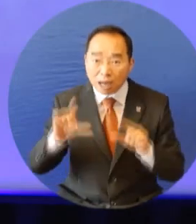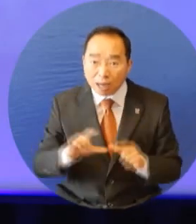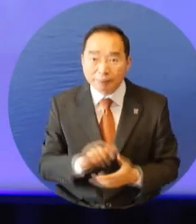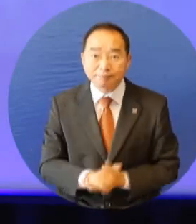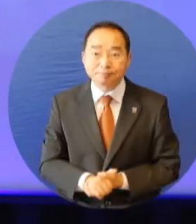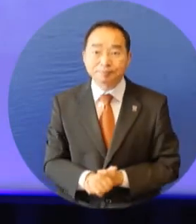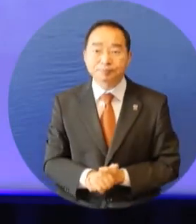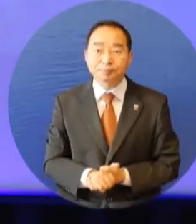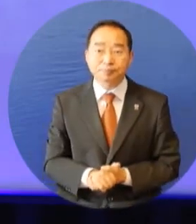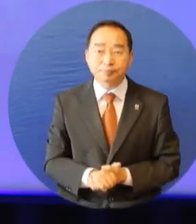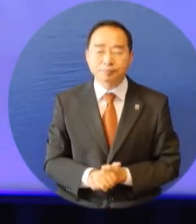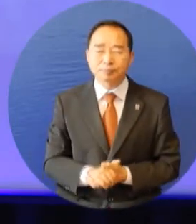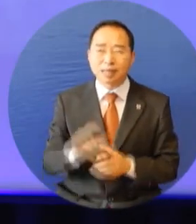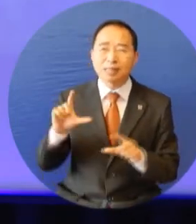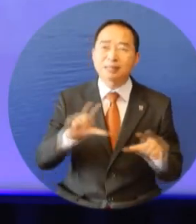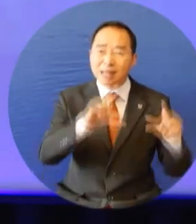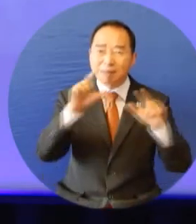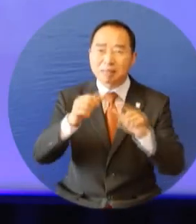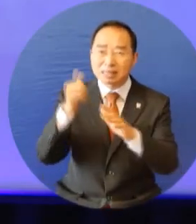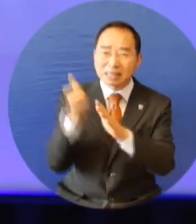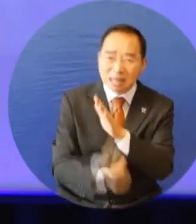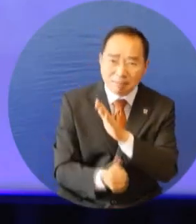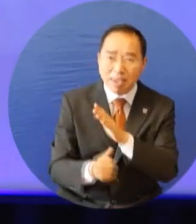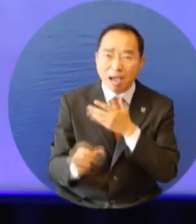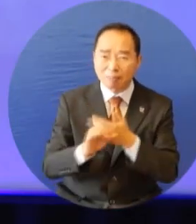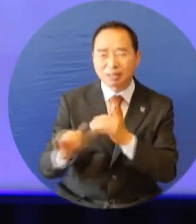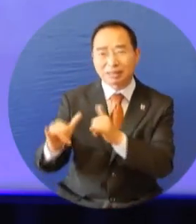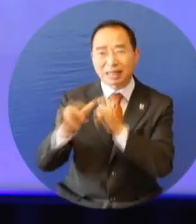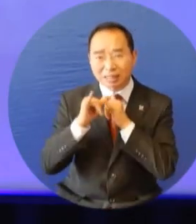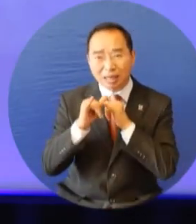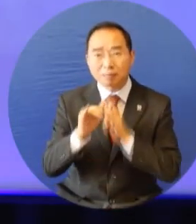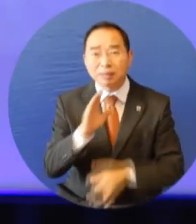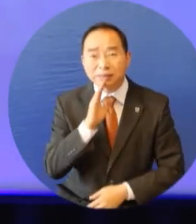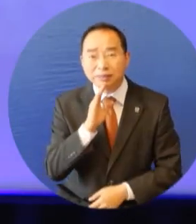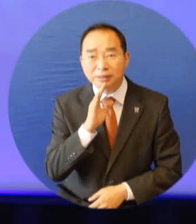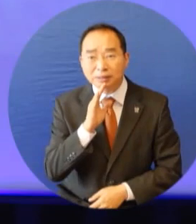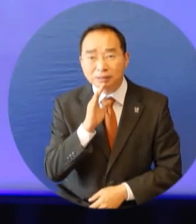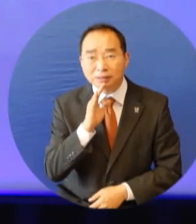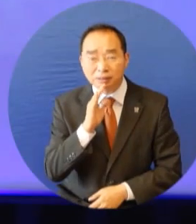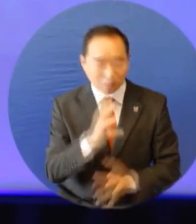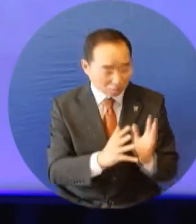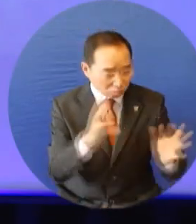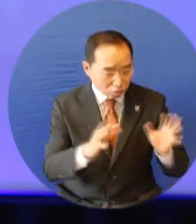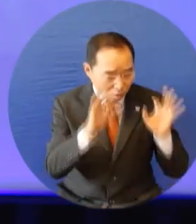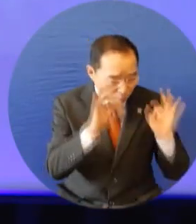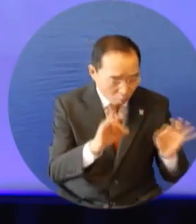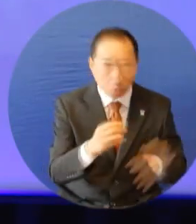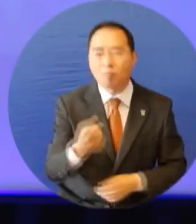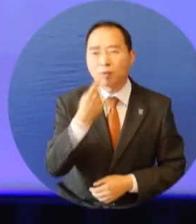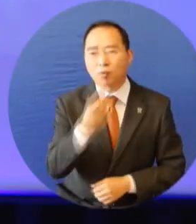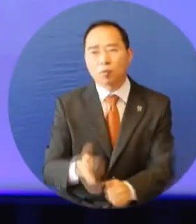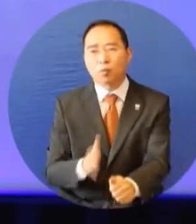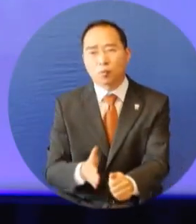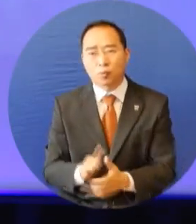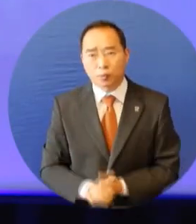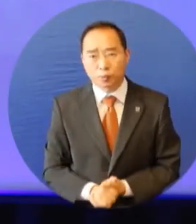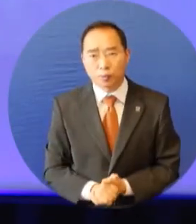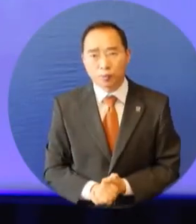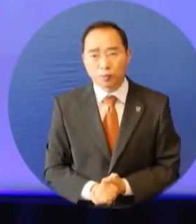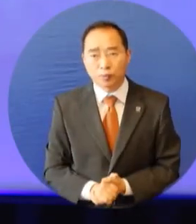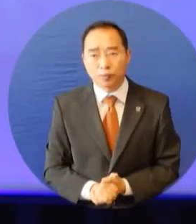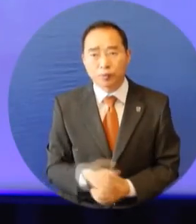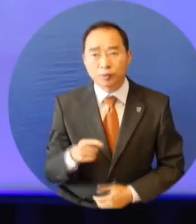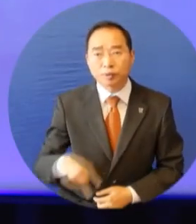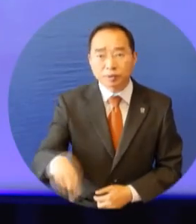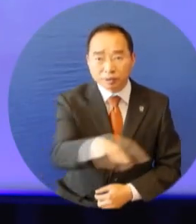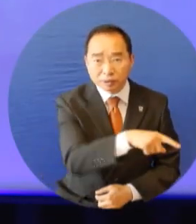마찬가지예요, 우리도. 우리 뭐 살다가 사회 이렇게 뭐 실패하거나 뭐 그런 막 자살하고 이러잖아요. 풀을 보고